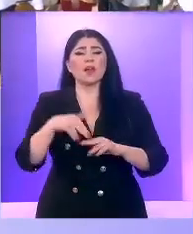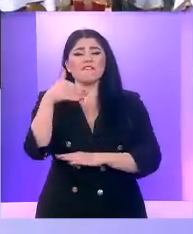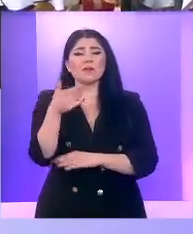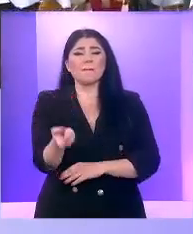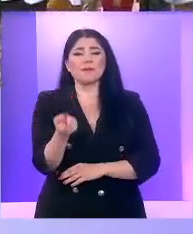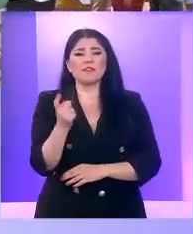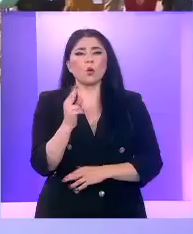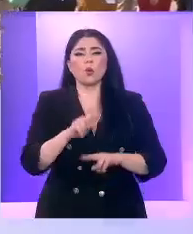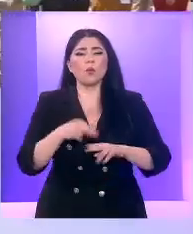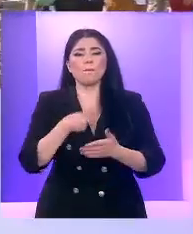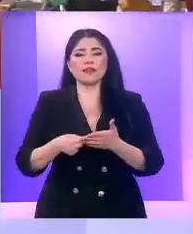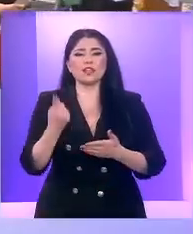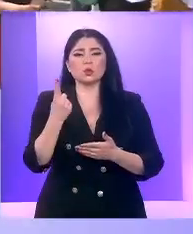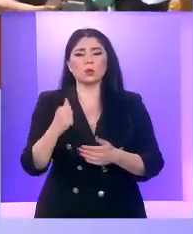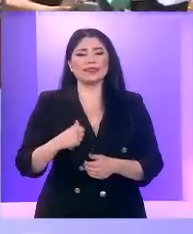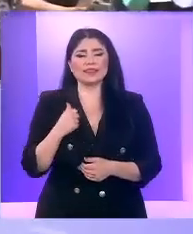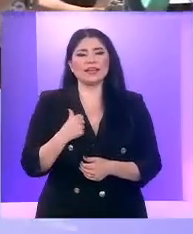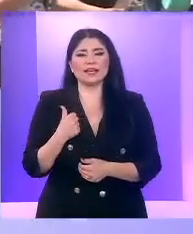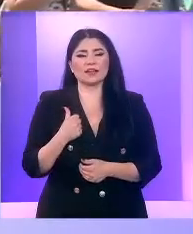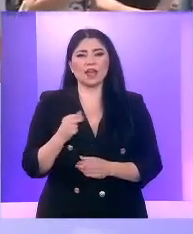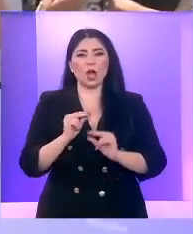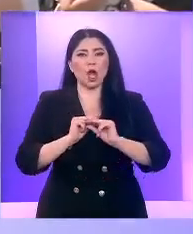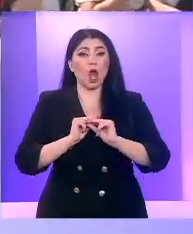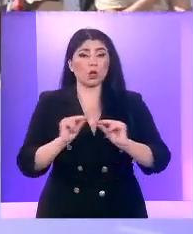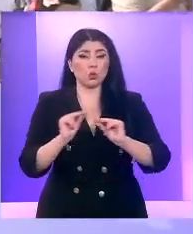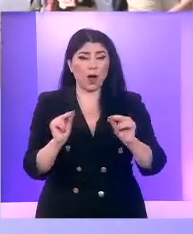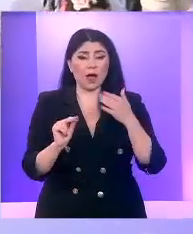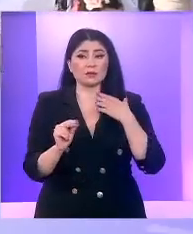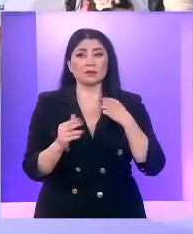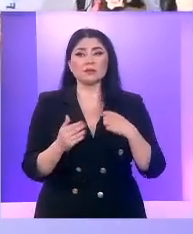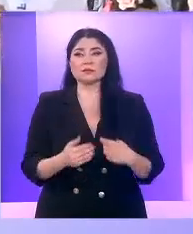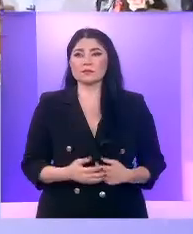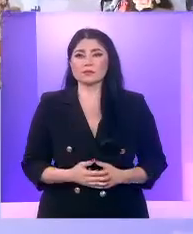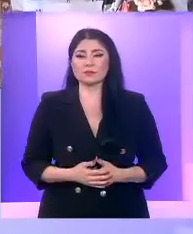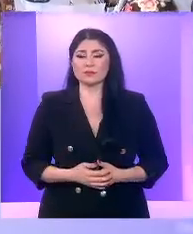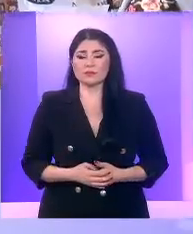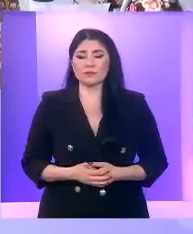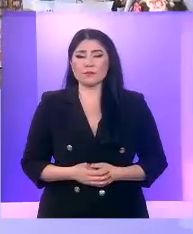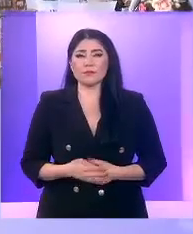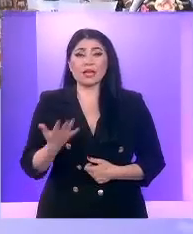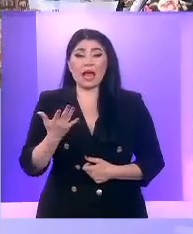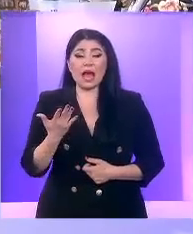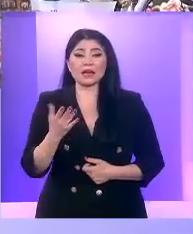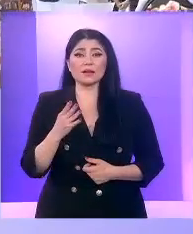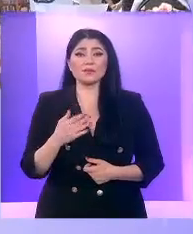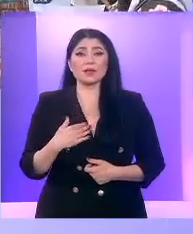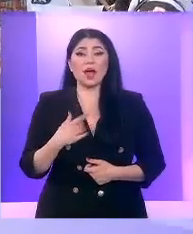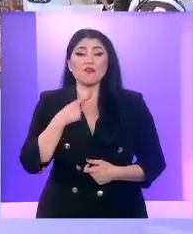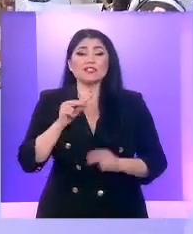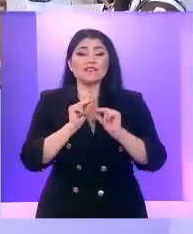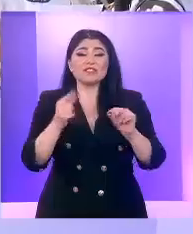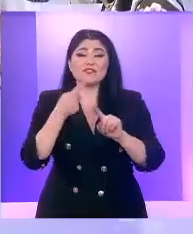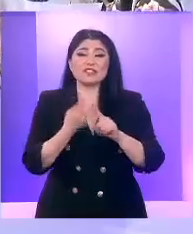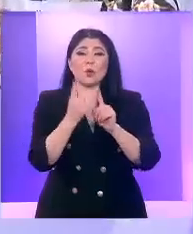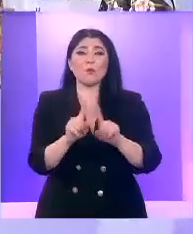cât plătește un tânăr de ăsta educat? Un tânăr educat care a beneficiat de informația transmisă de